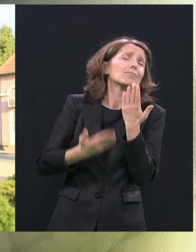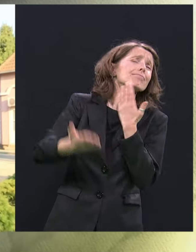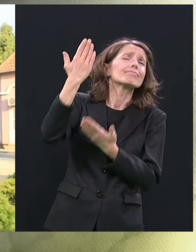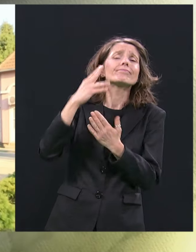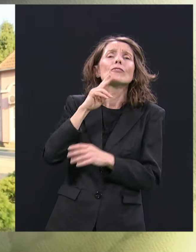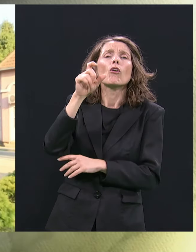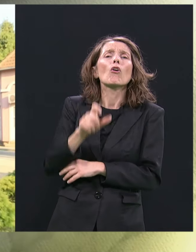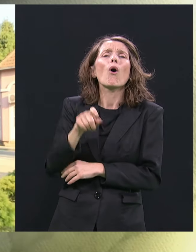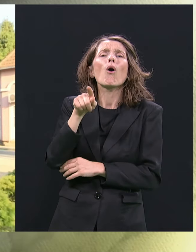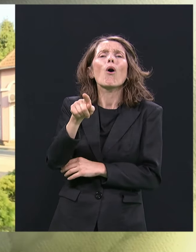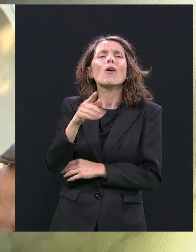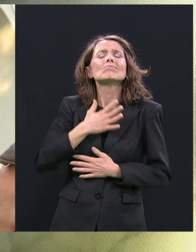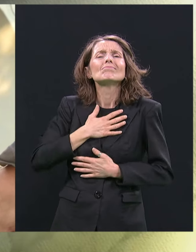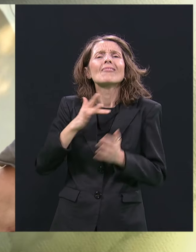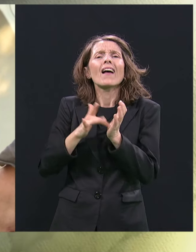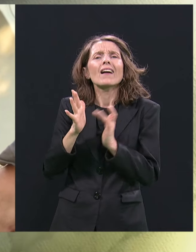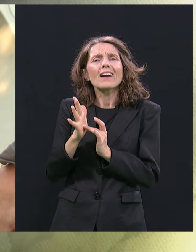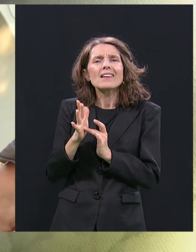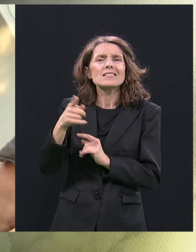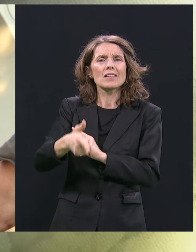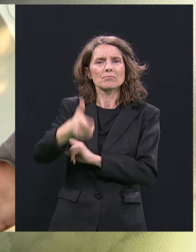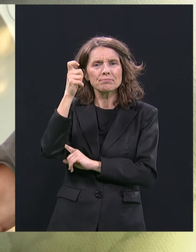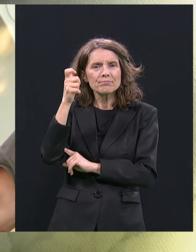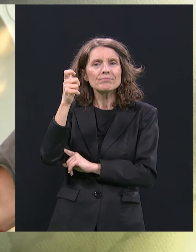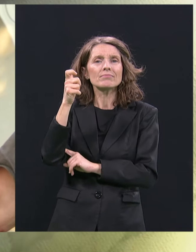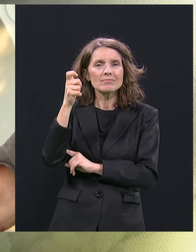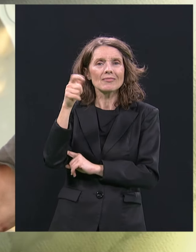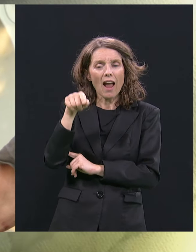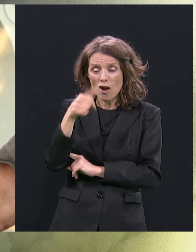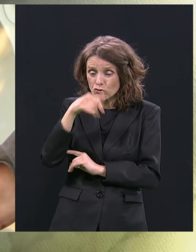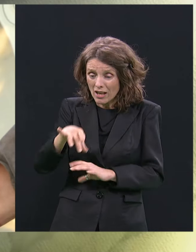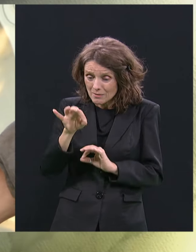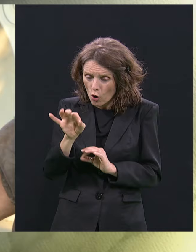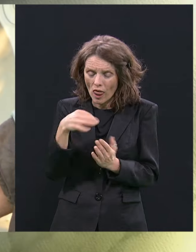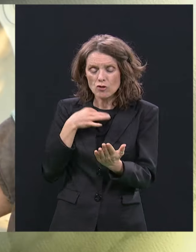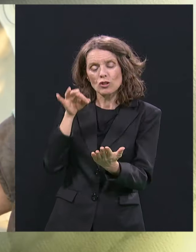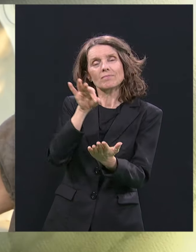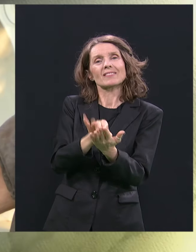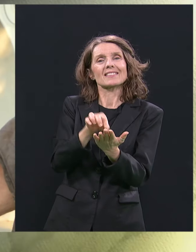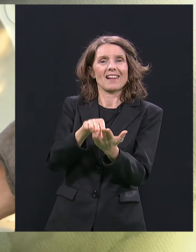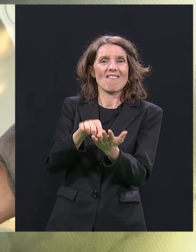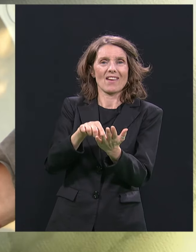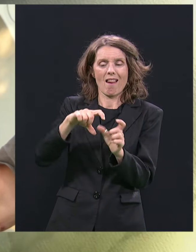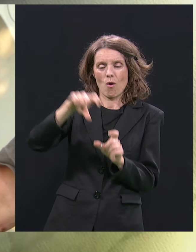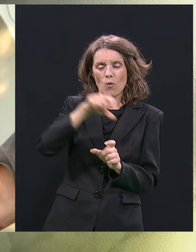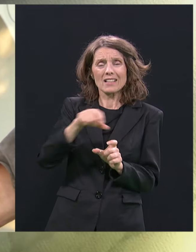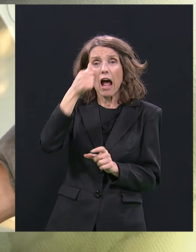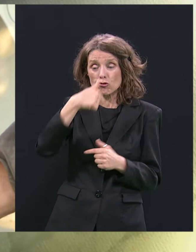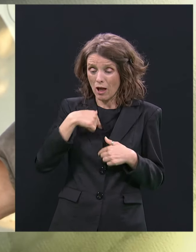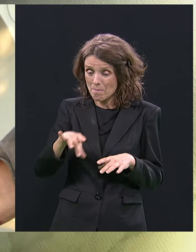I mi smo ga tako ugradili. Sve što pronađemo, što mislimo da pripada